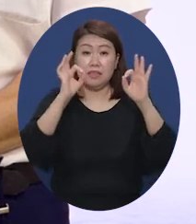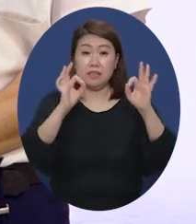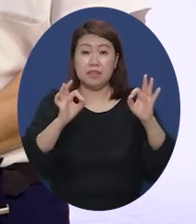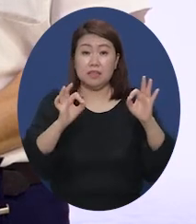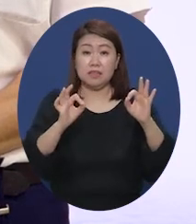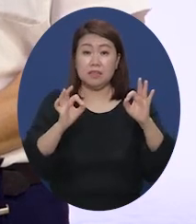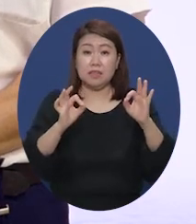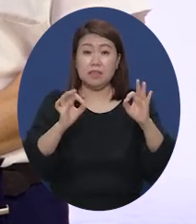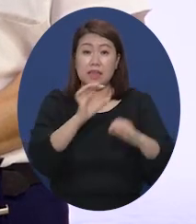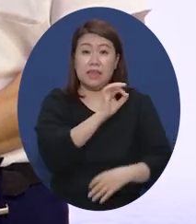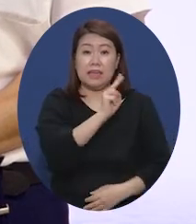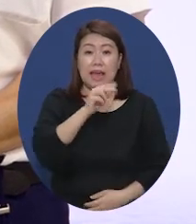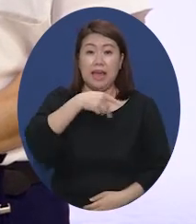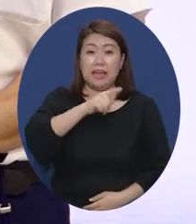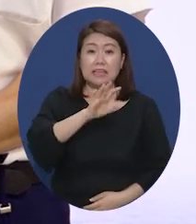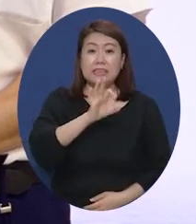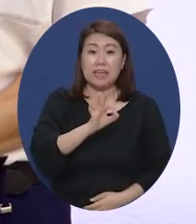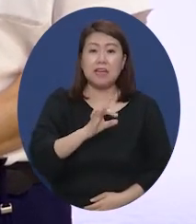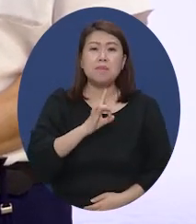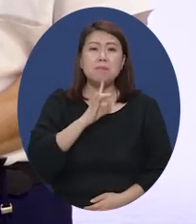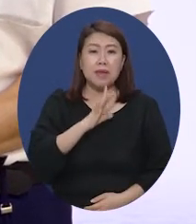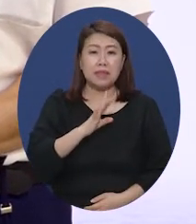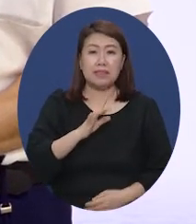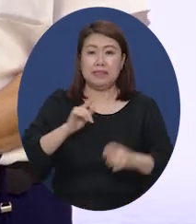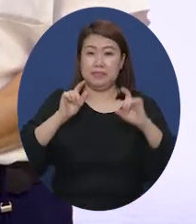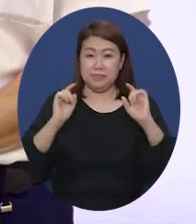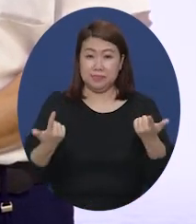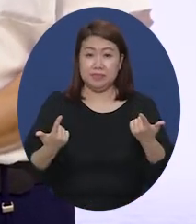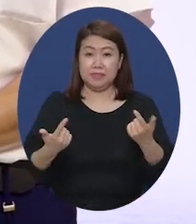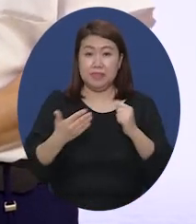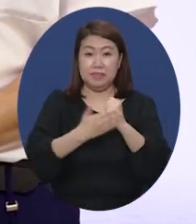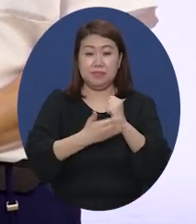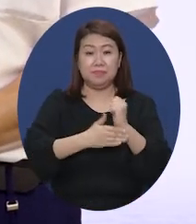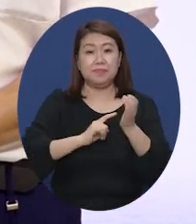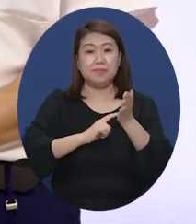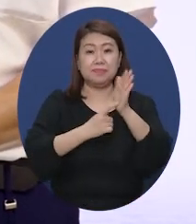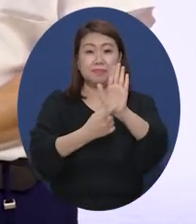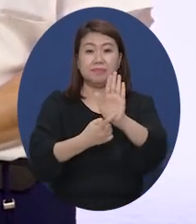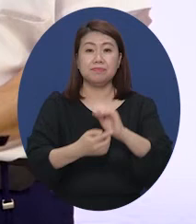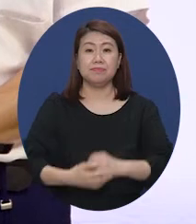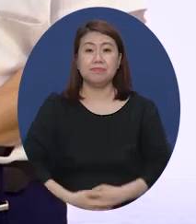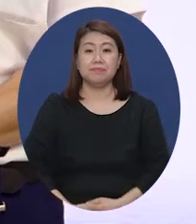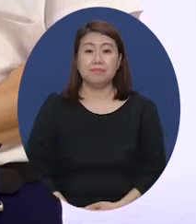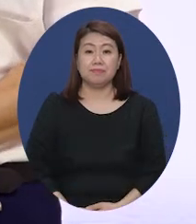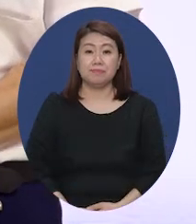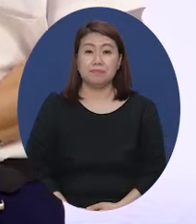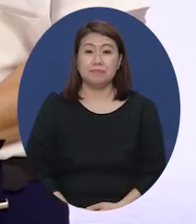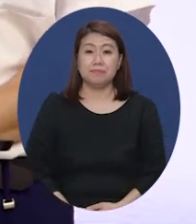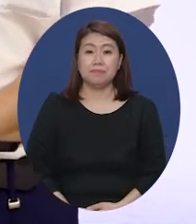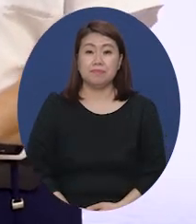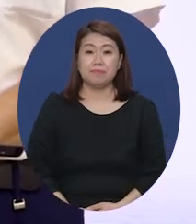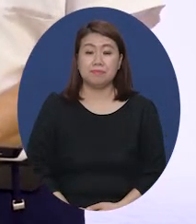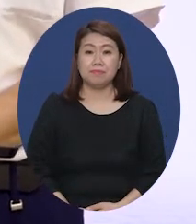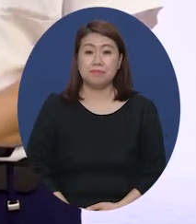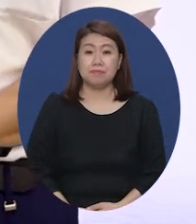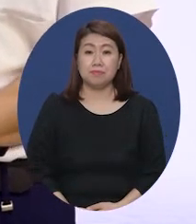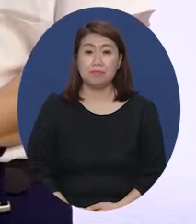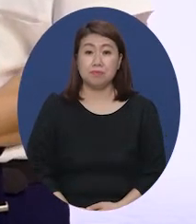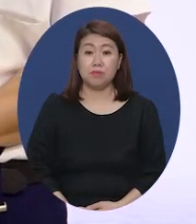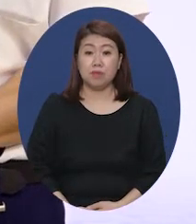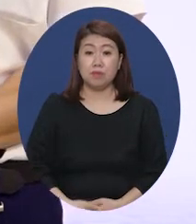또한 그러니까 아마존이 꼭 야생만이 아니라는 것을 보여주고 싶었던 겁니다. 그 다음 이것은